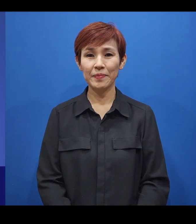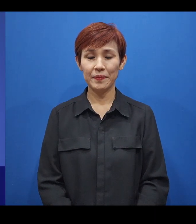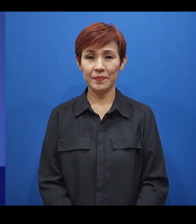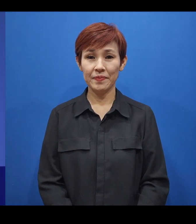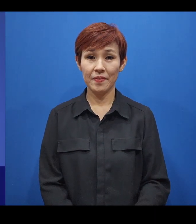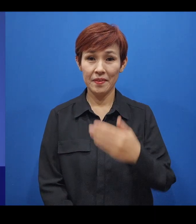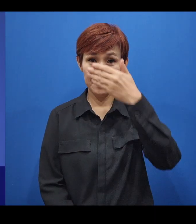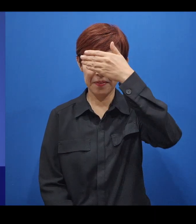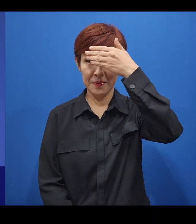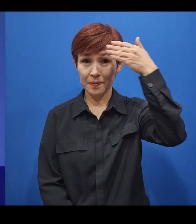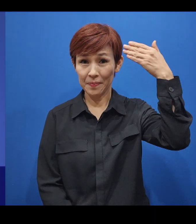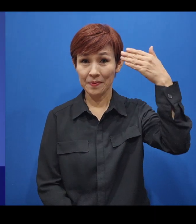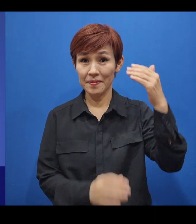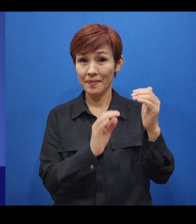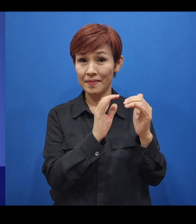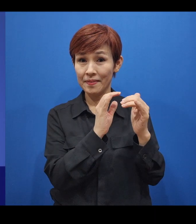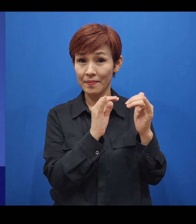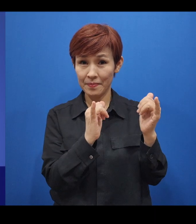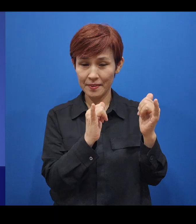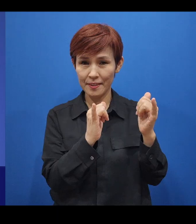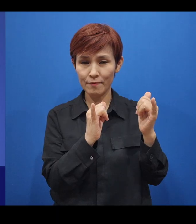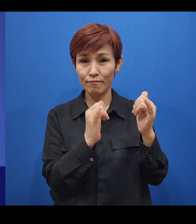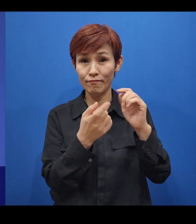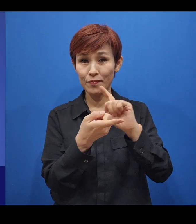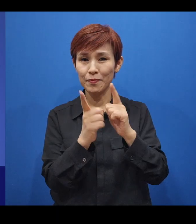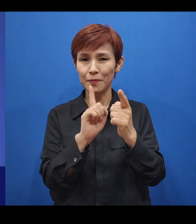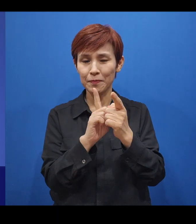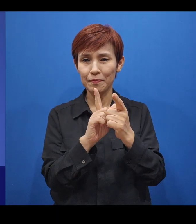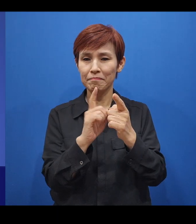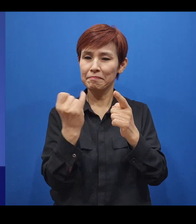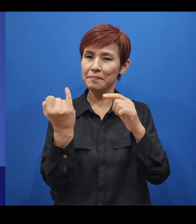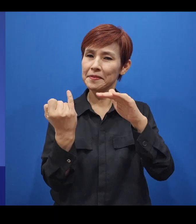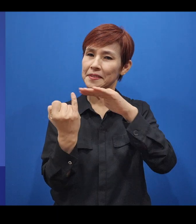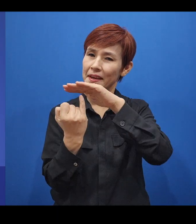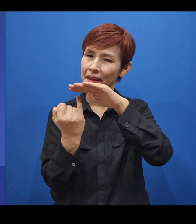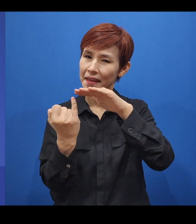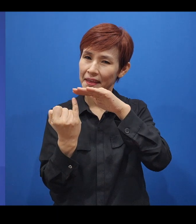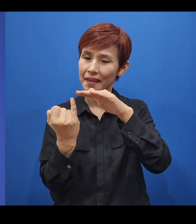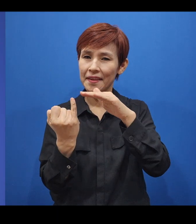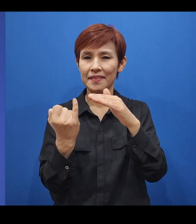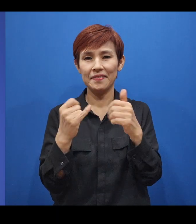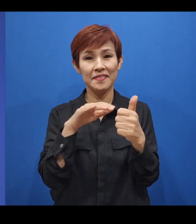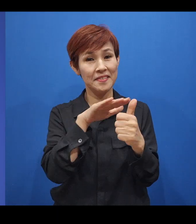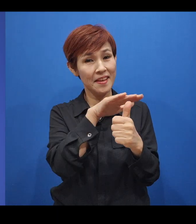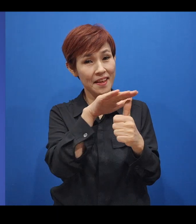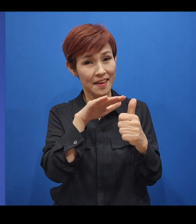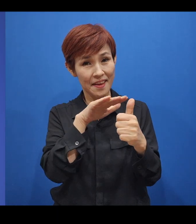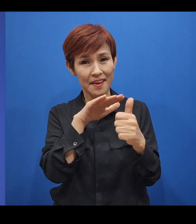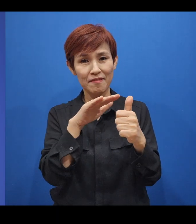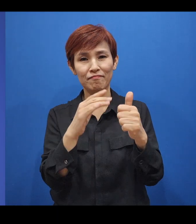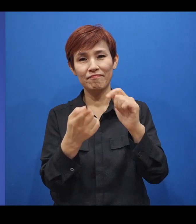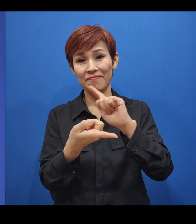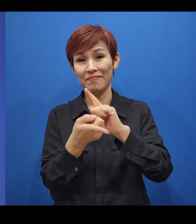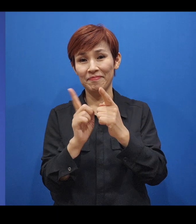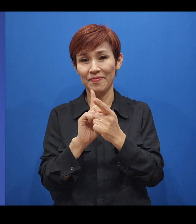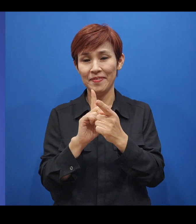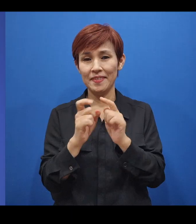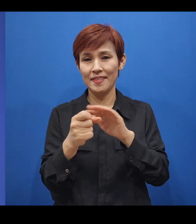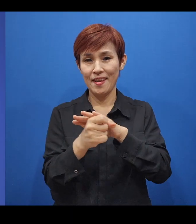많은 젊은이들이 사랑해 이런 말들을 하면서 사랑을